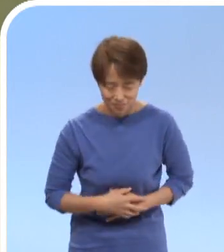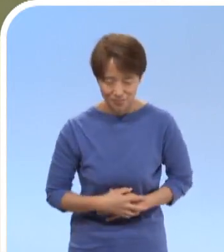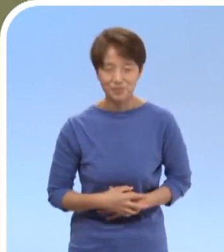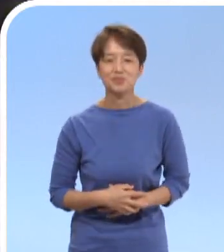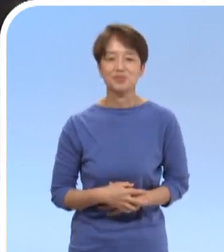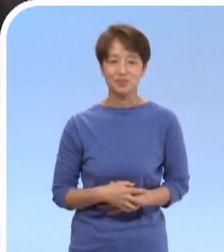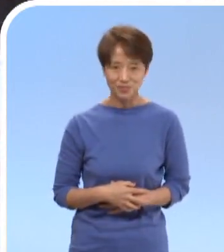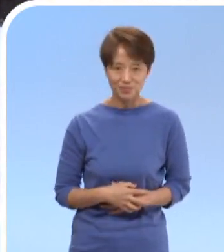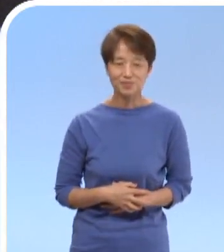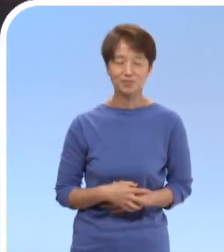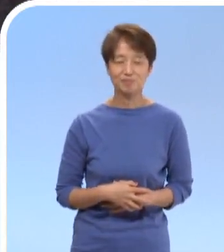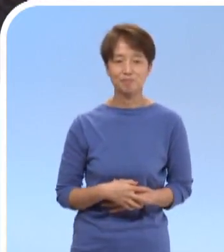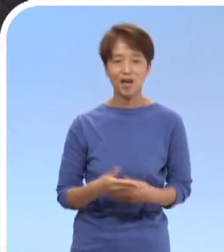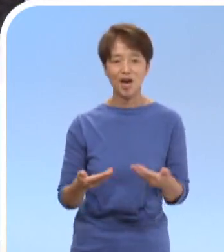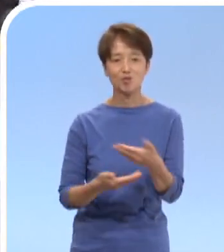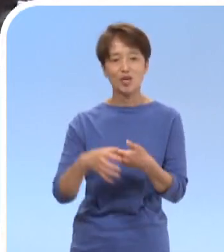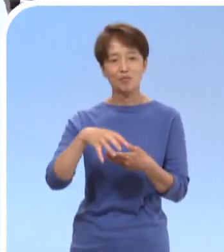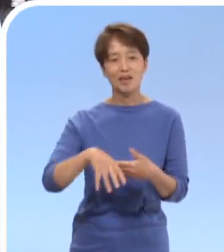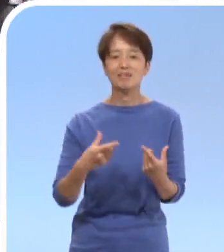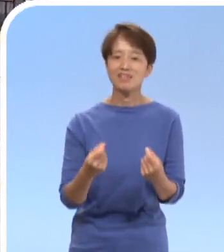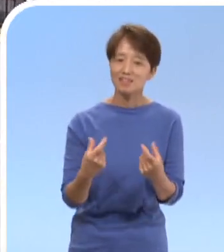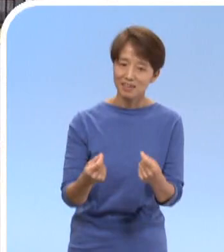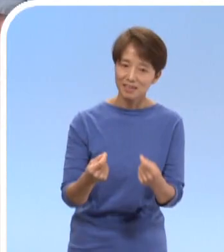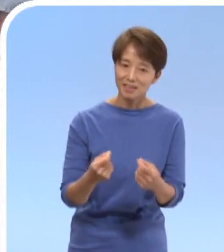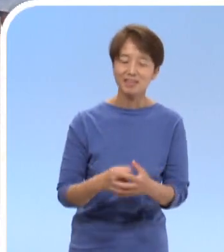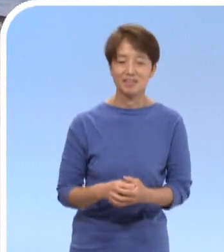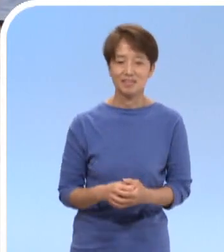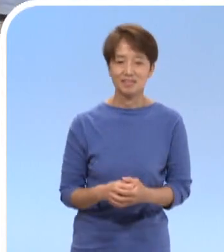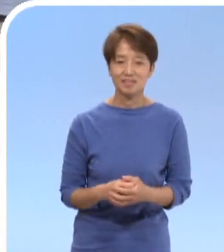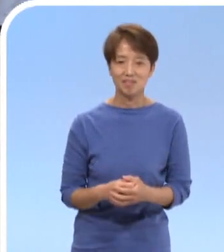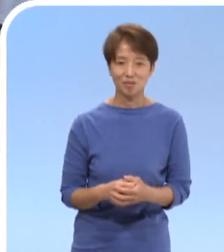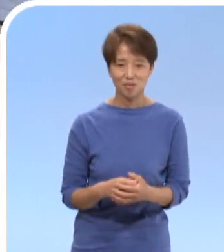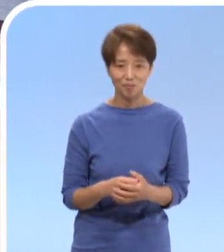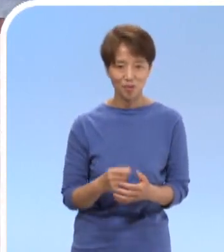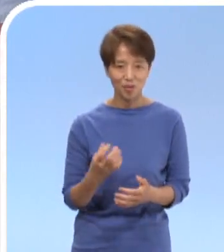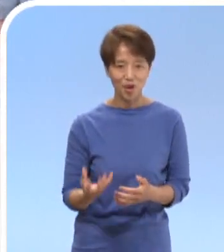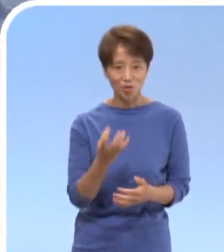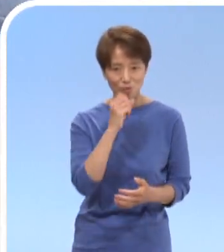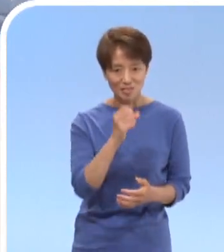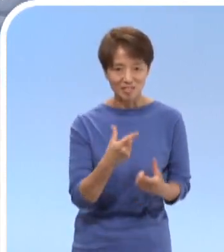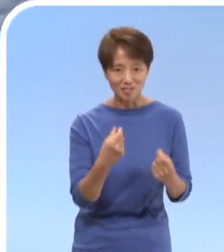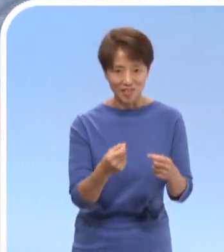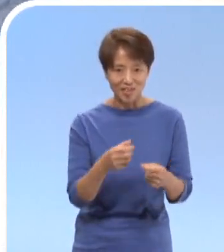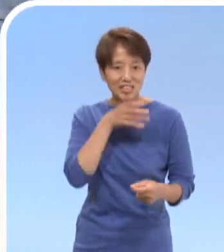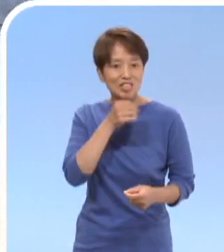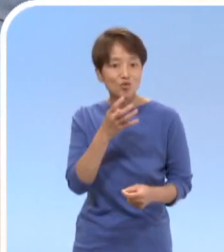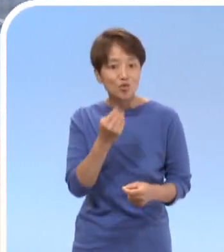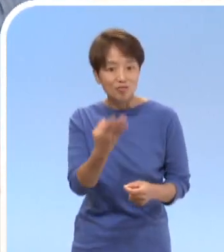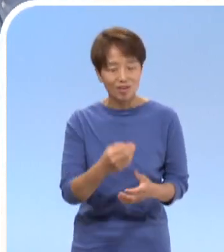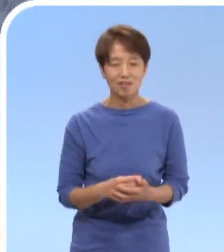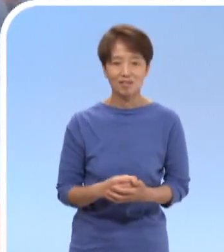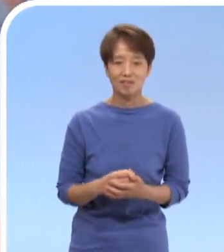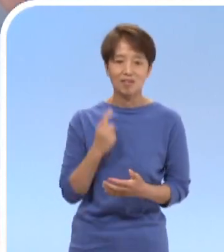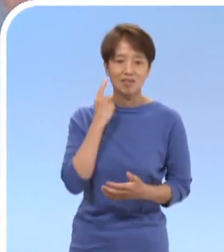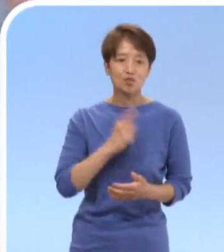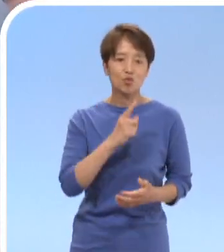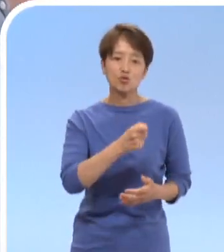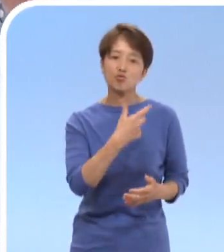。 やっぱそういう場にもなってるんやね。 お父さんかっこいいじゃないですか。 いくつですか？